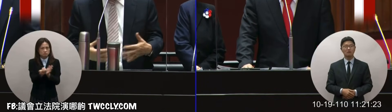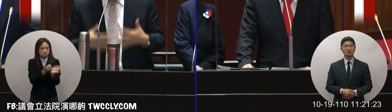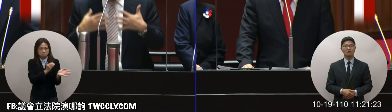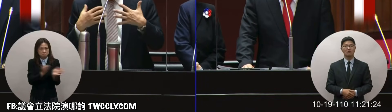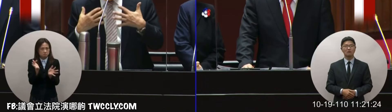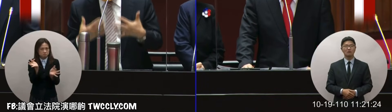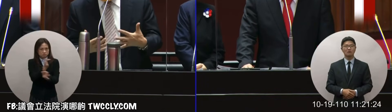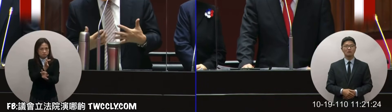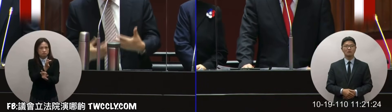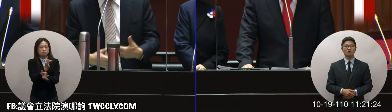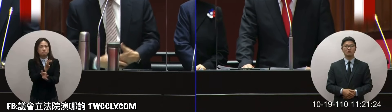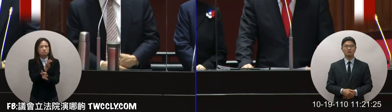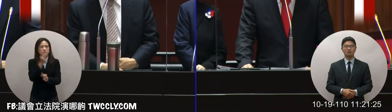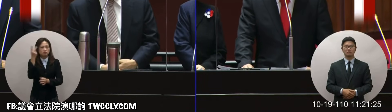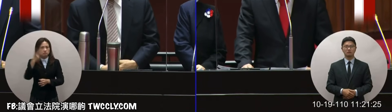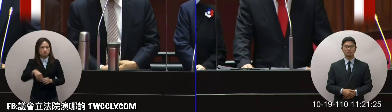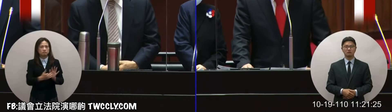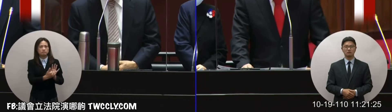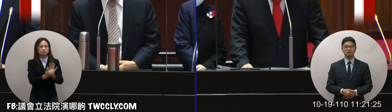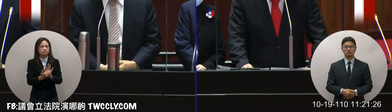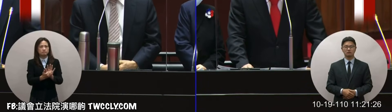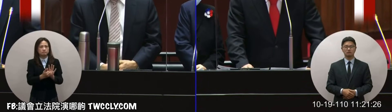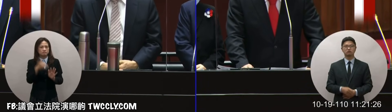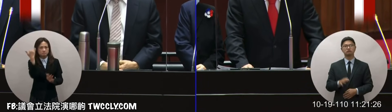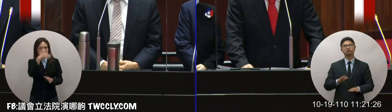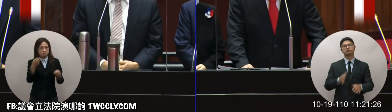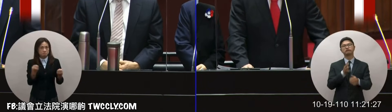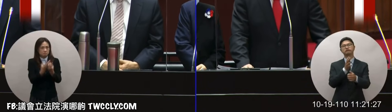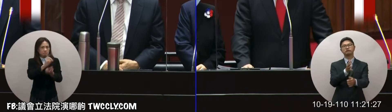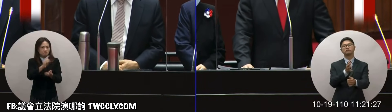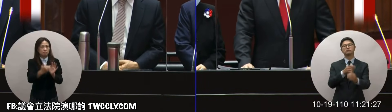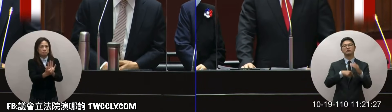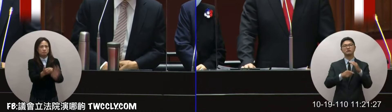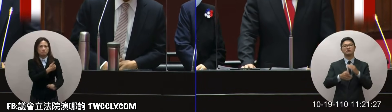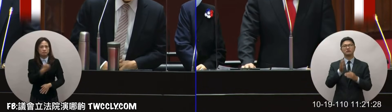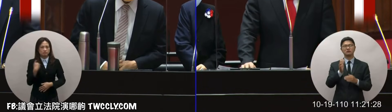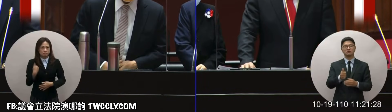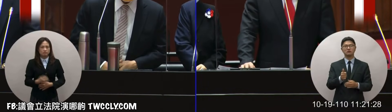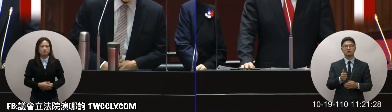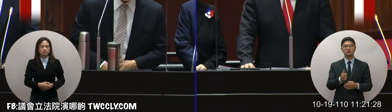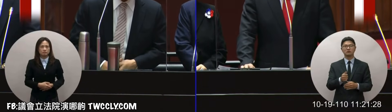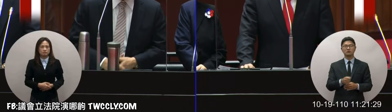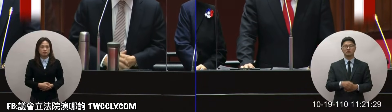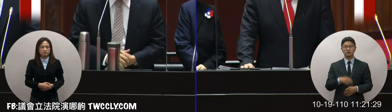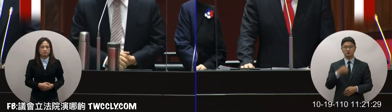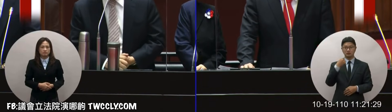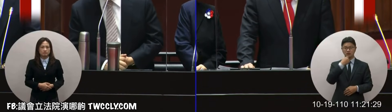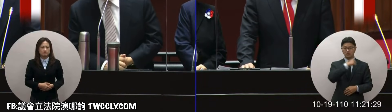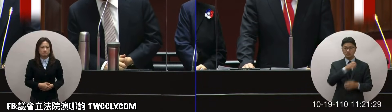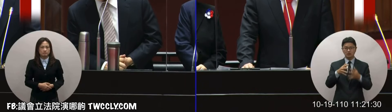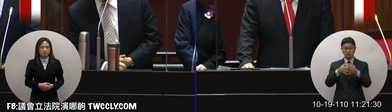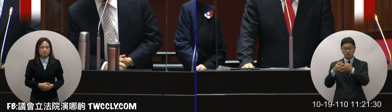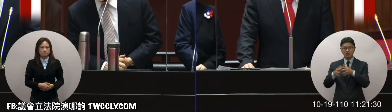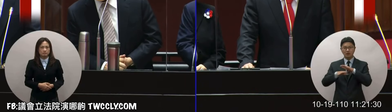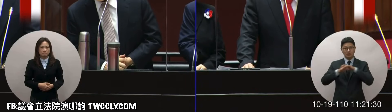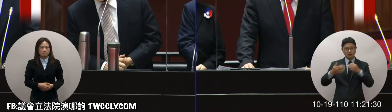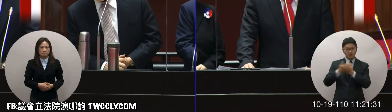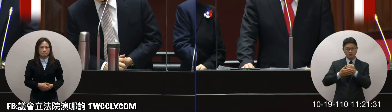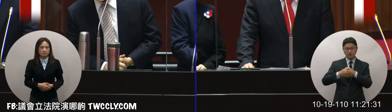备，才会避免不测的发生。 那请问一下院长，台美安保条约什么时候可以签？